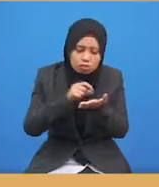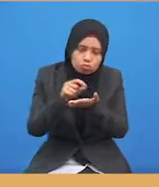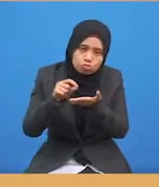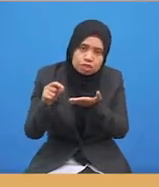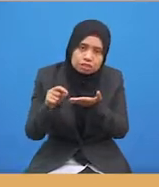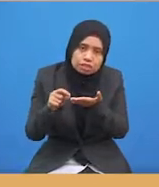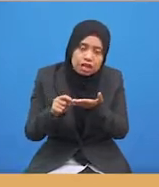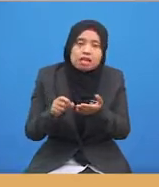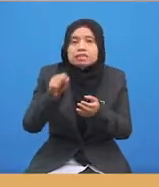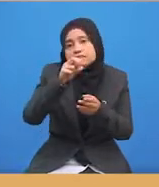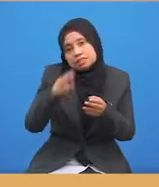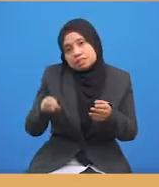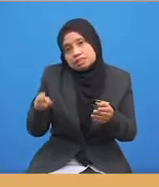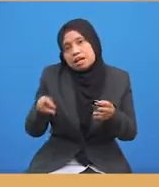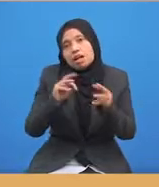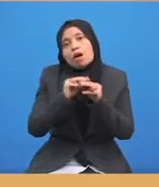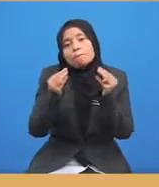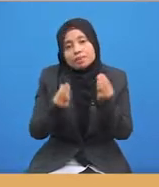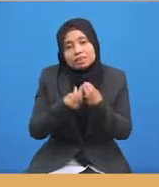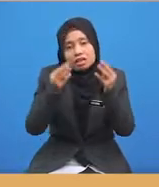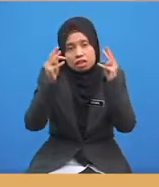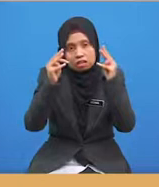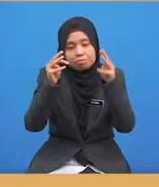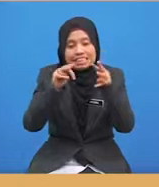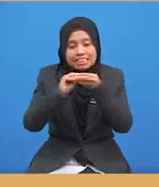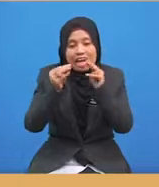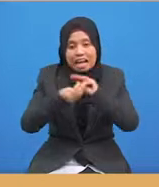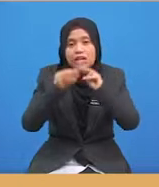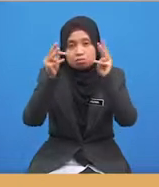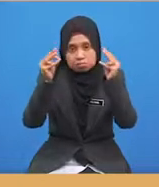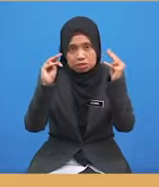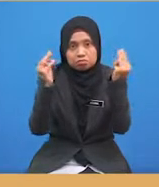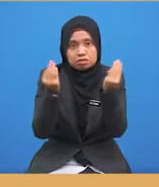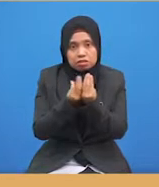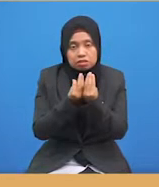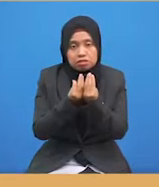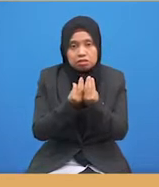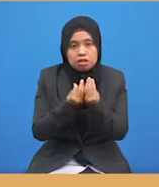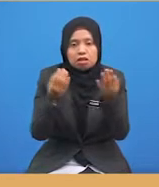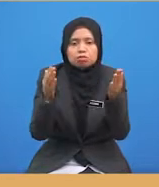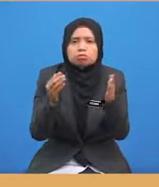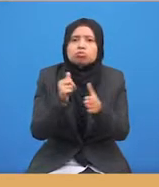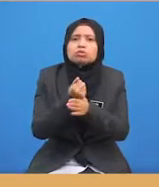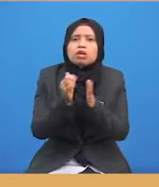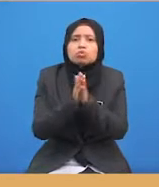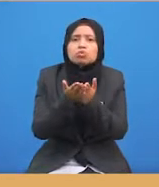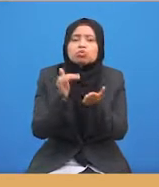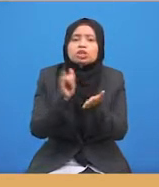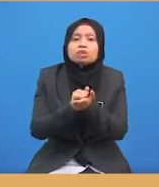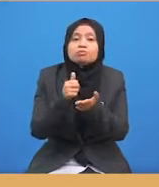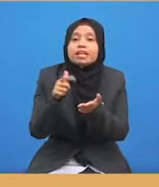mengenai sejarah masalah kemasyarakatan. Antara buku-buku tersebut